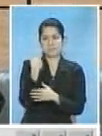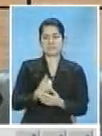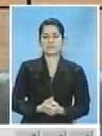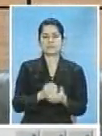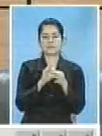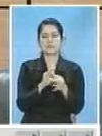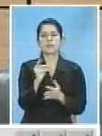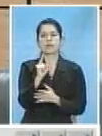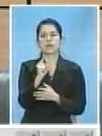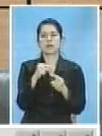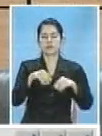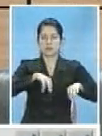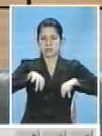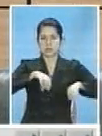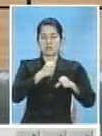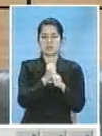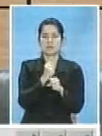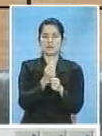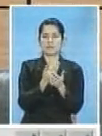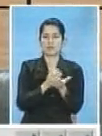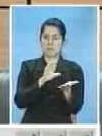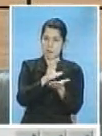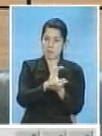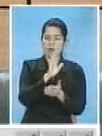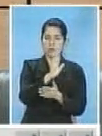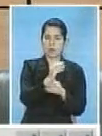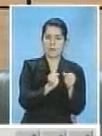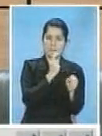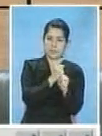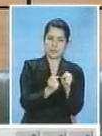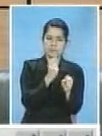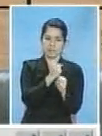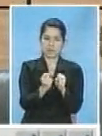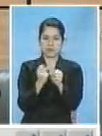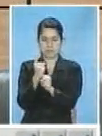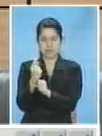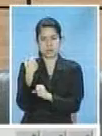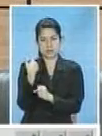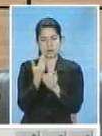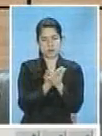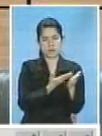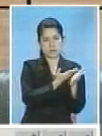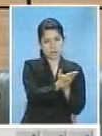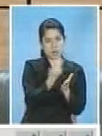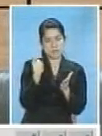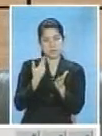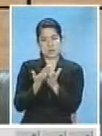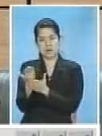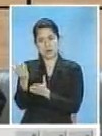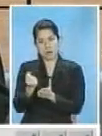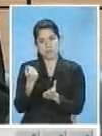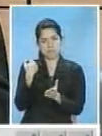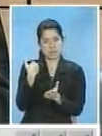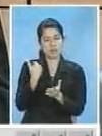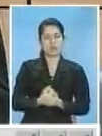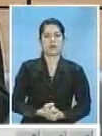ทำงบประมาณในครั้งนี้หรือของทุกๆปีรายจ่ายมีรายรับก็ต้องมีแต่วันนี้สถานการณ์วันนี้มันไม่เหมือ